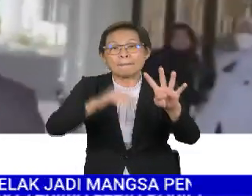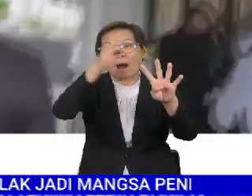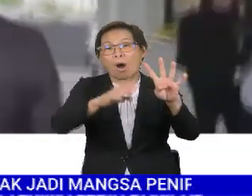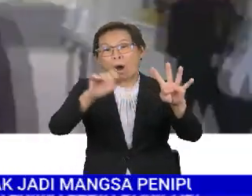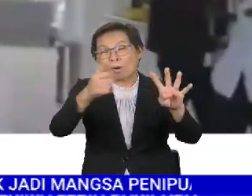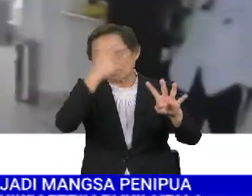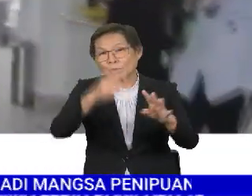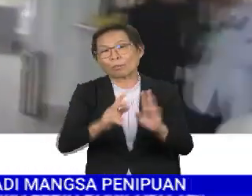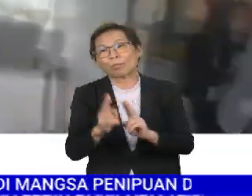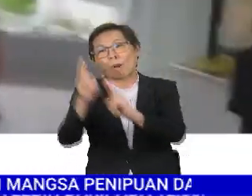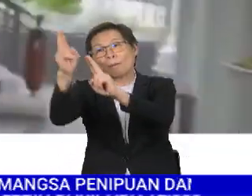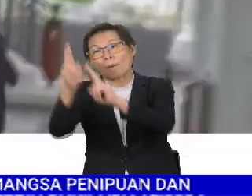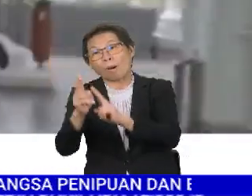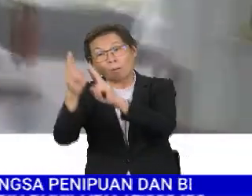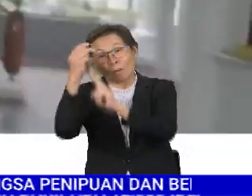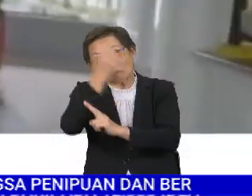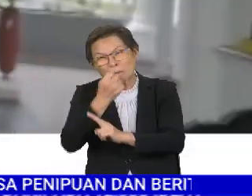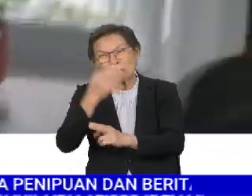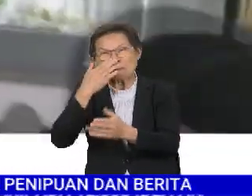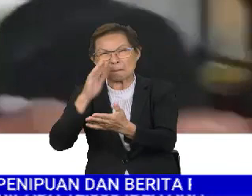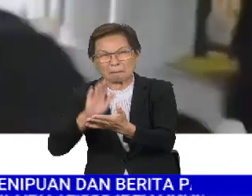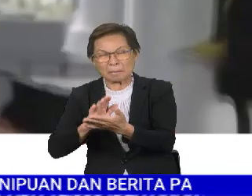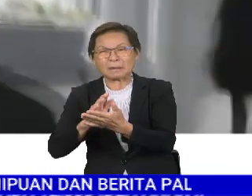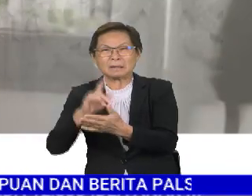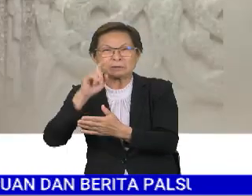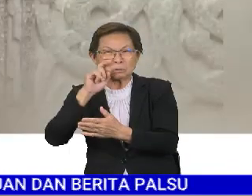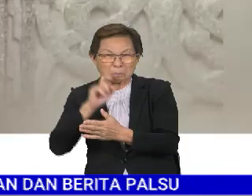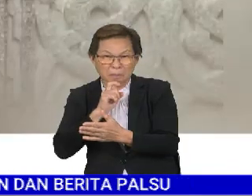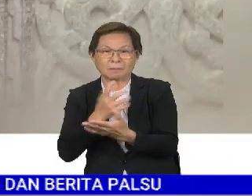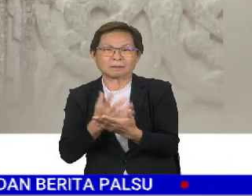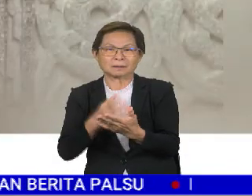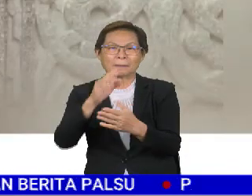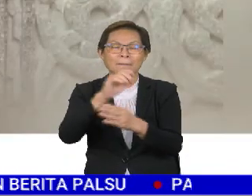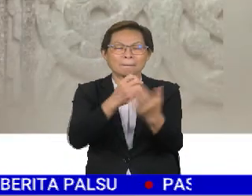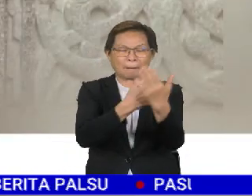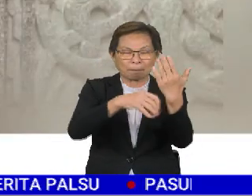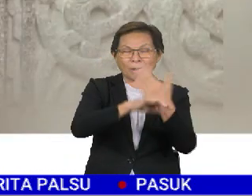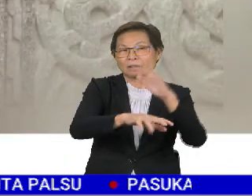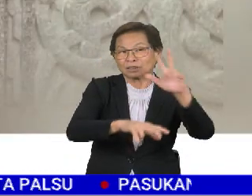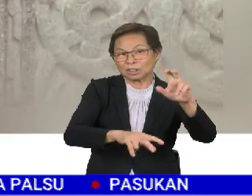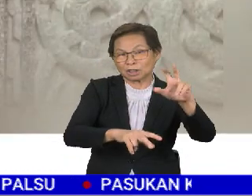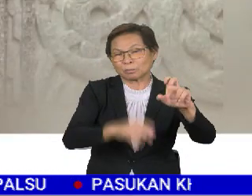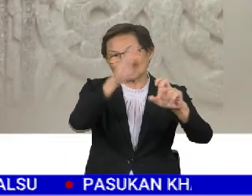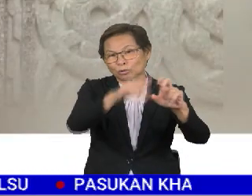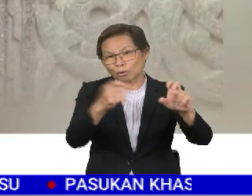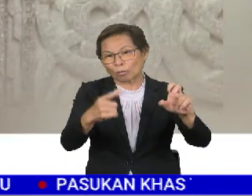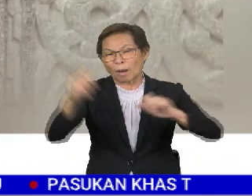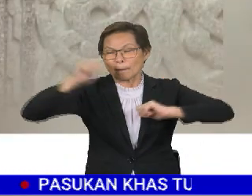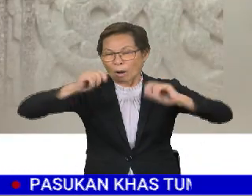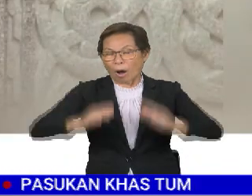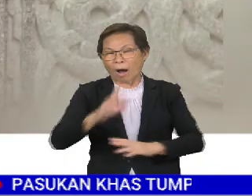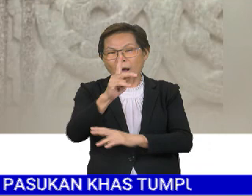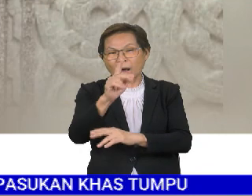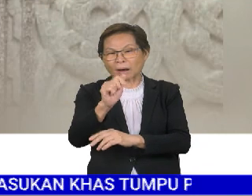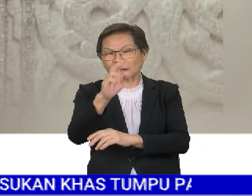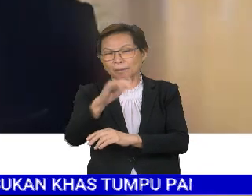naik kandungan bersifat sumbang dalam media sosial Mac lalu. 30 November lalu, pelakon dan juga pengarah Farid Kamil